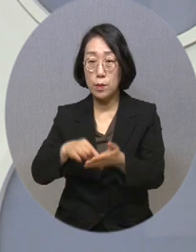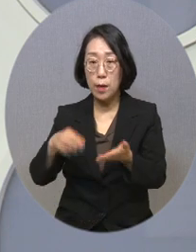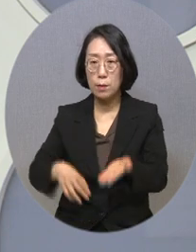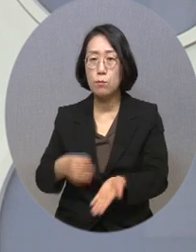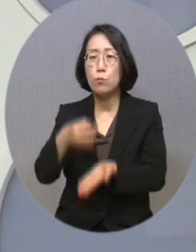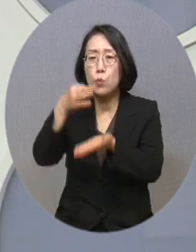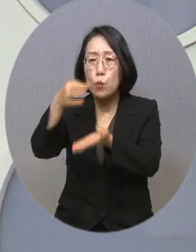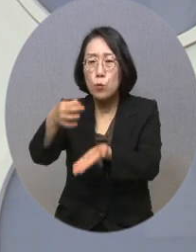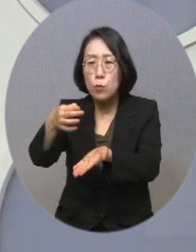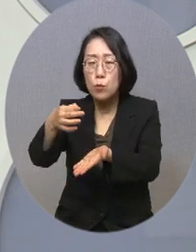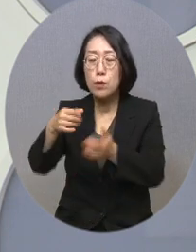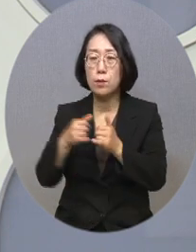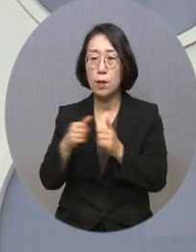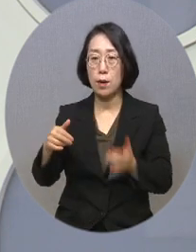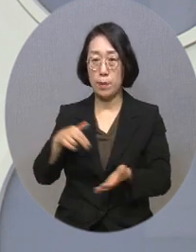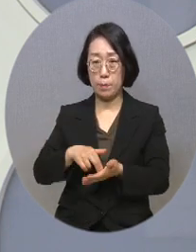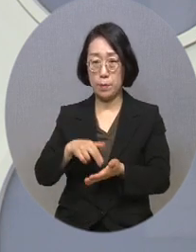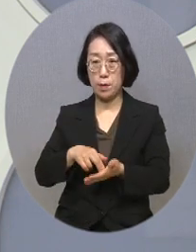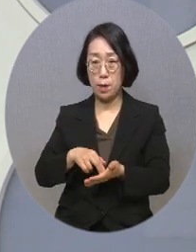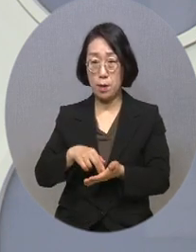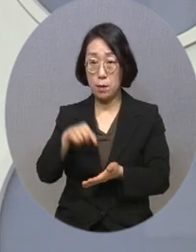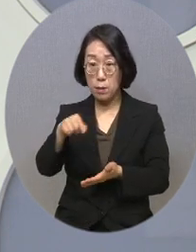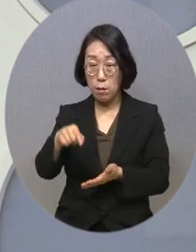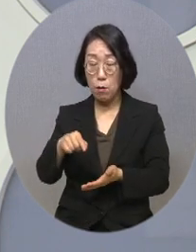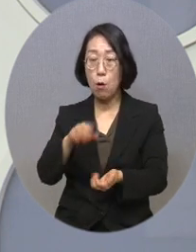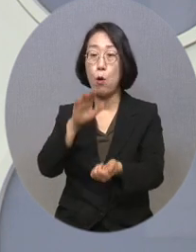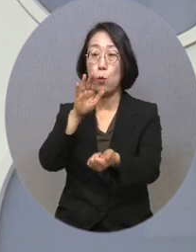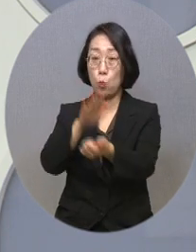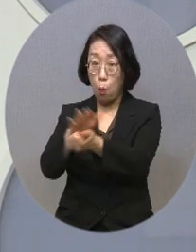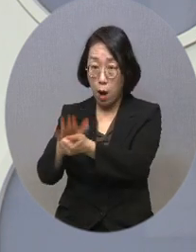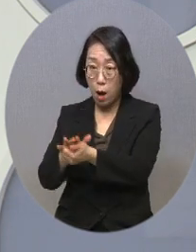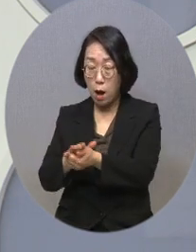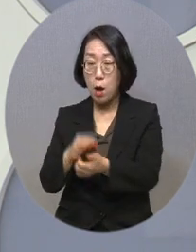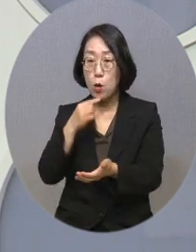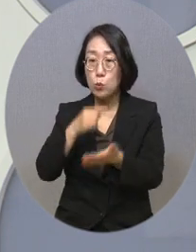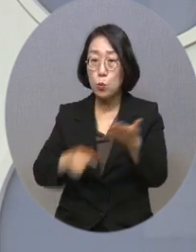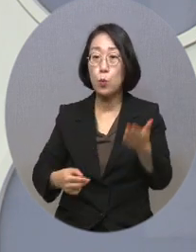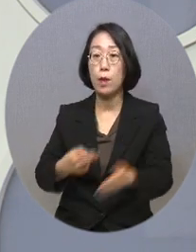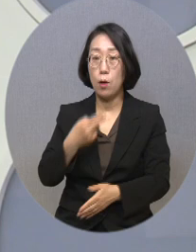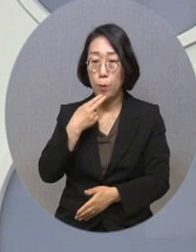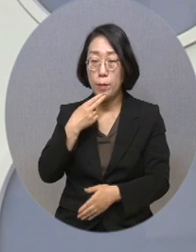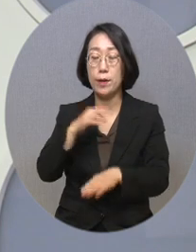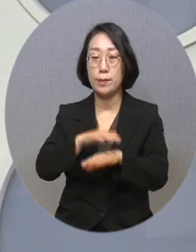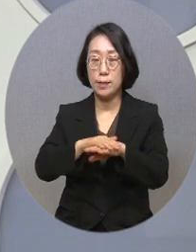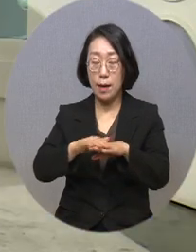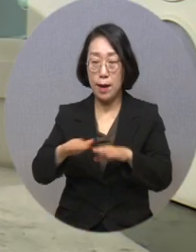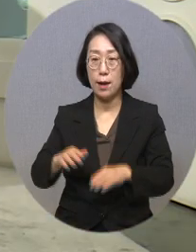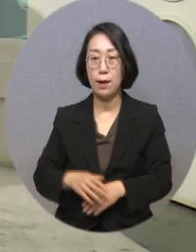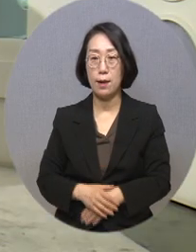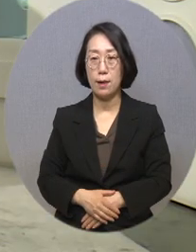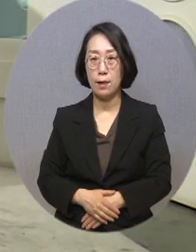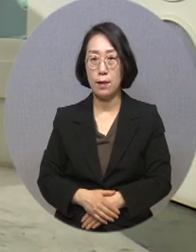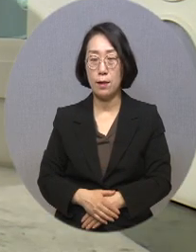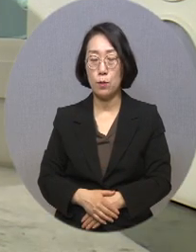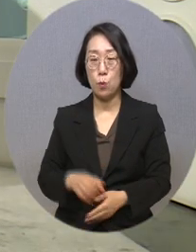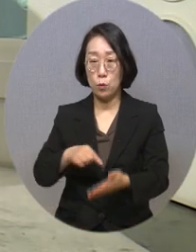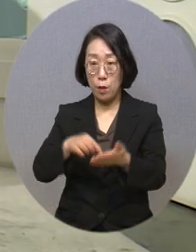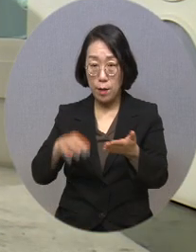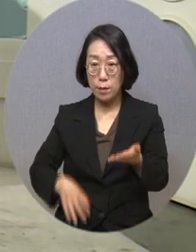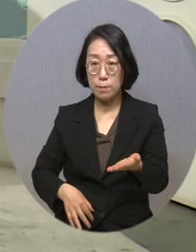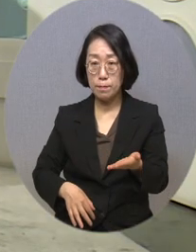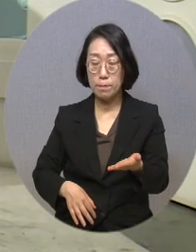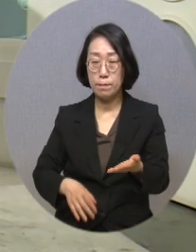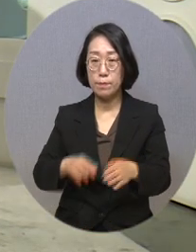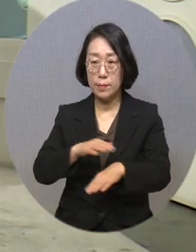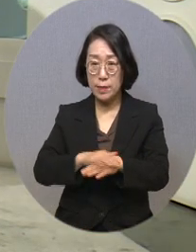정말 도와서 납세자들이 재산상의 손해를 보지 않고 또 성실한 납세를 도울 수